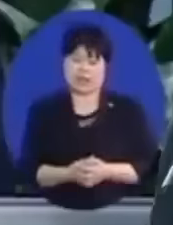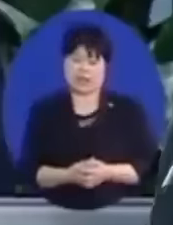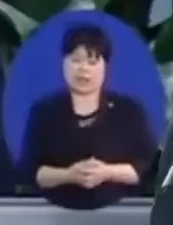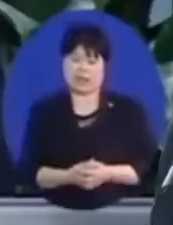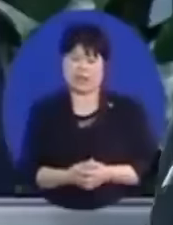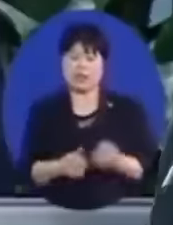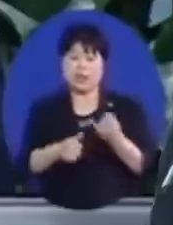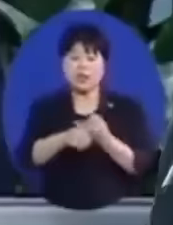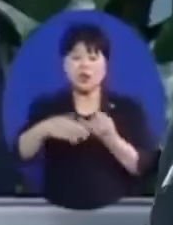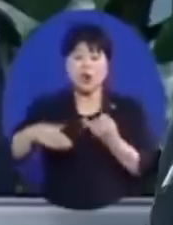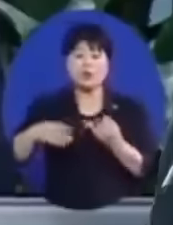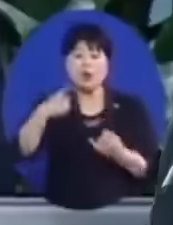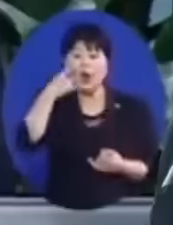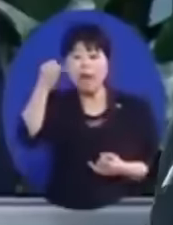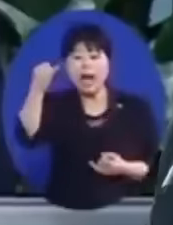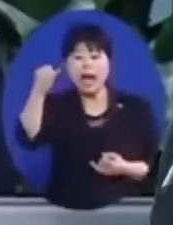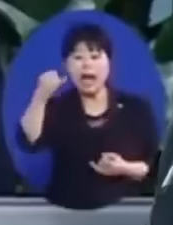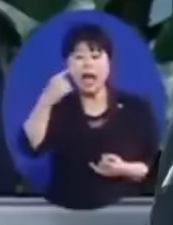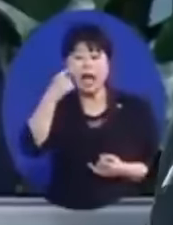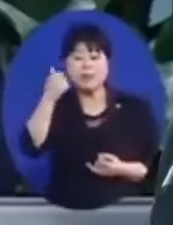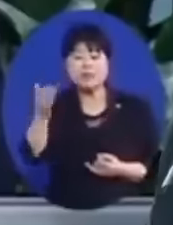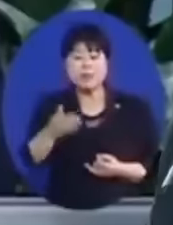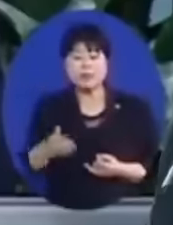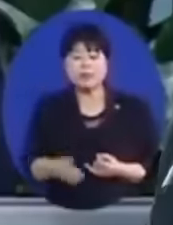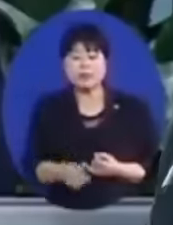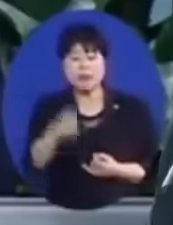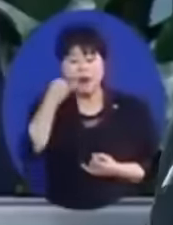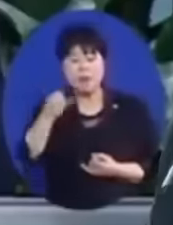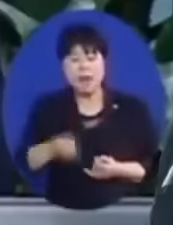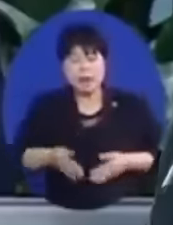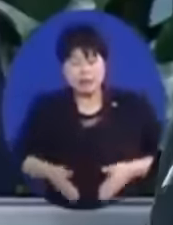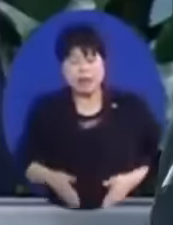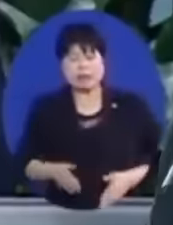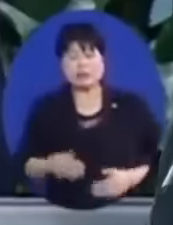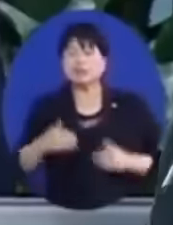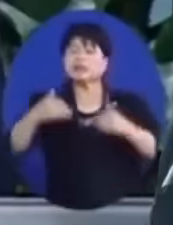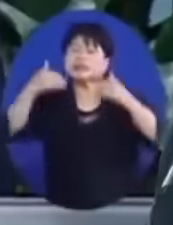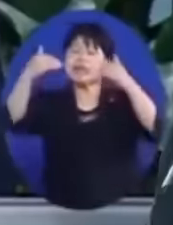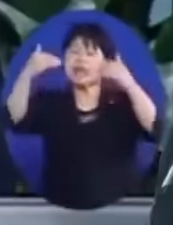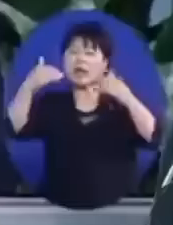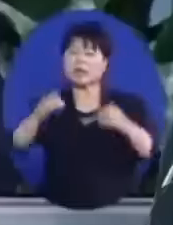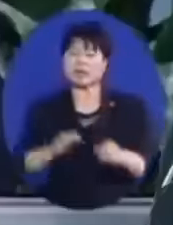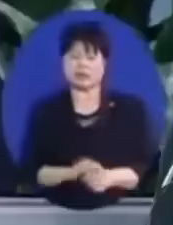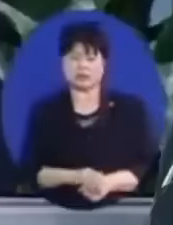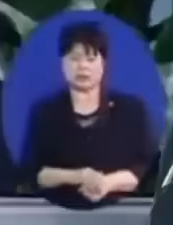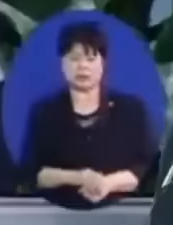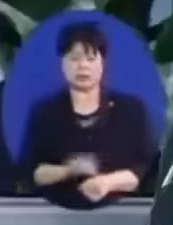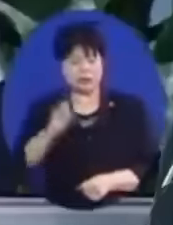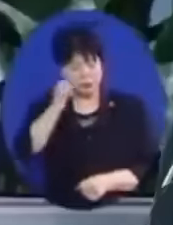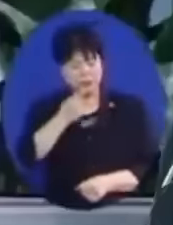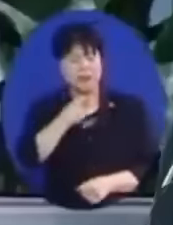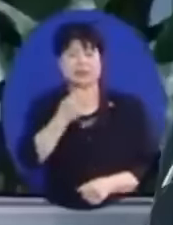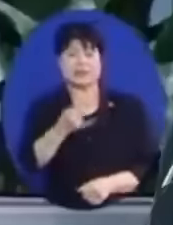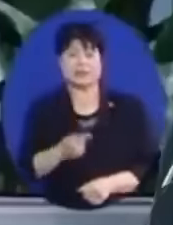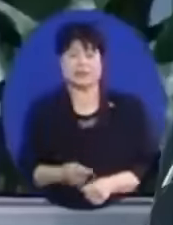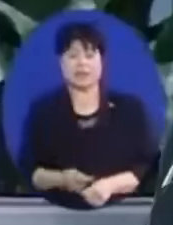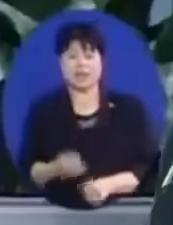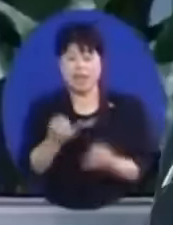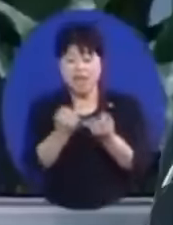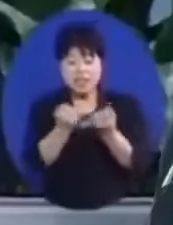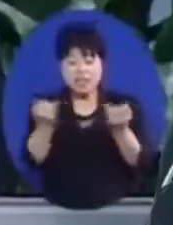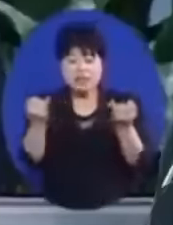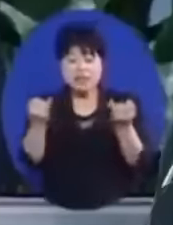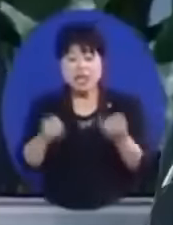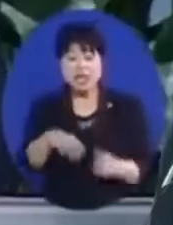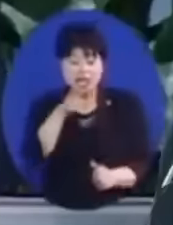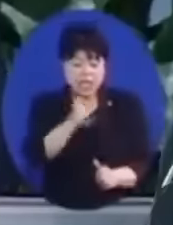미혼모의 70% 이상이 아버지의 부재 속에서 성장한 여성임이 밝혀졌습니다. 특별히 여자아이는